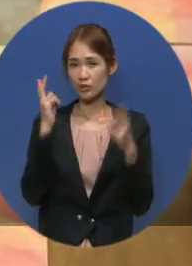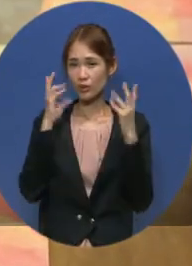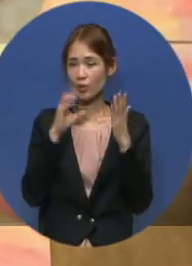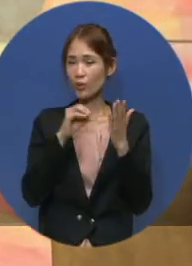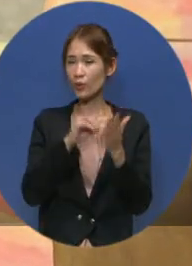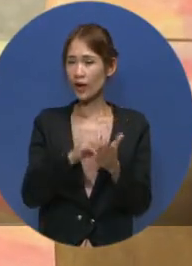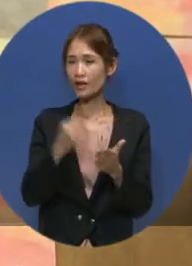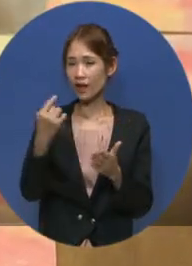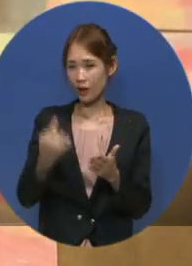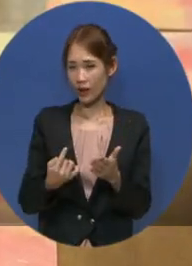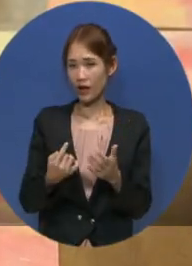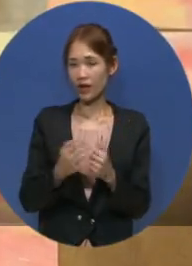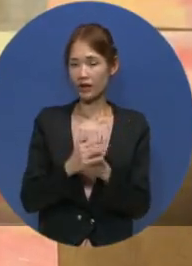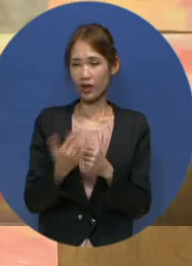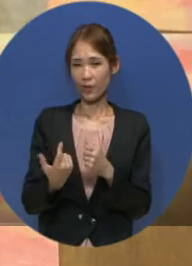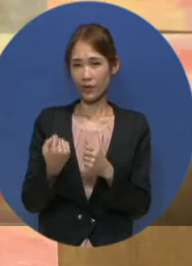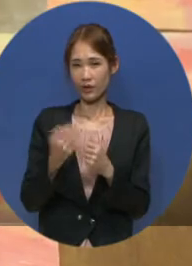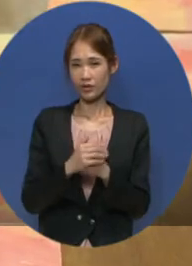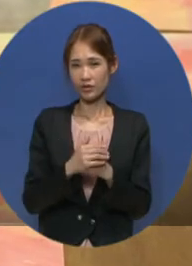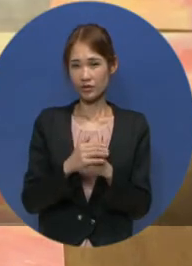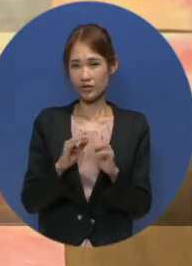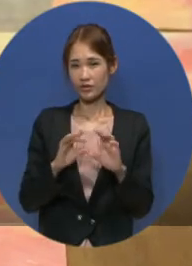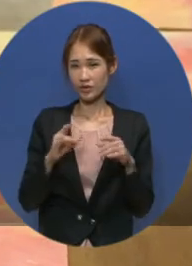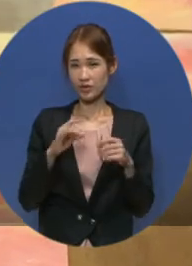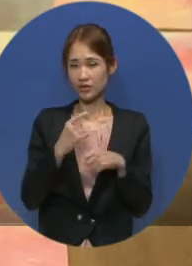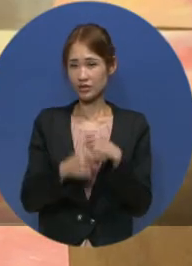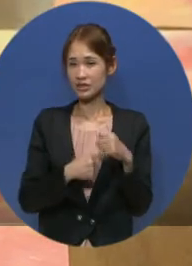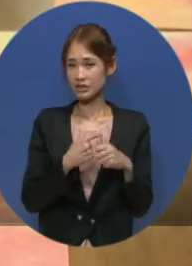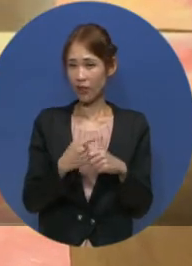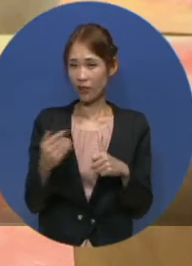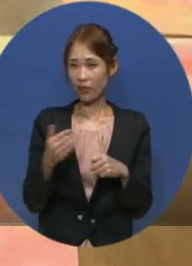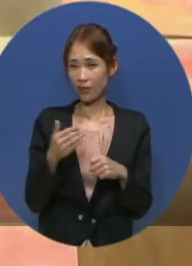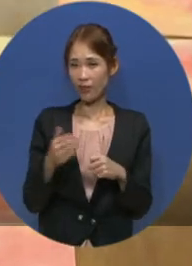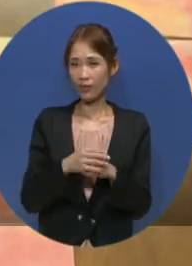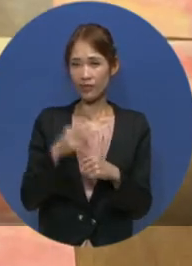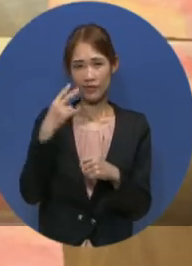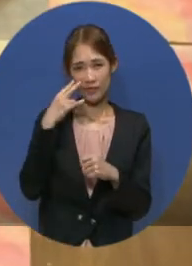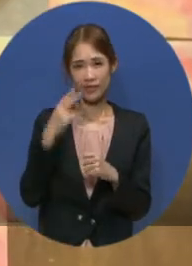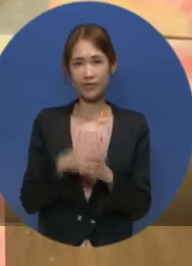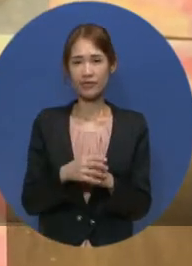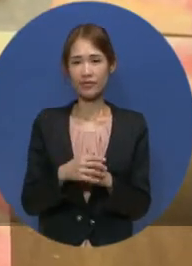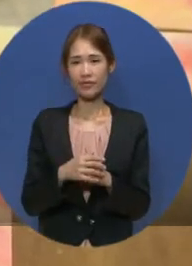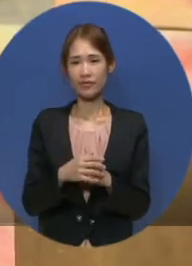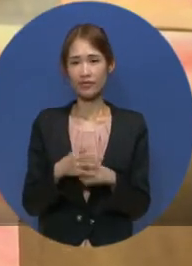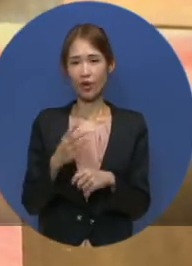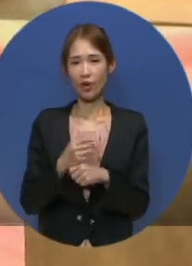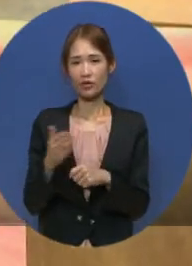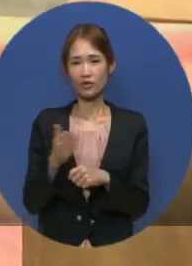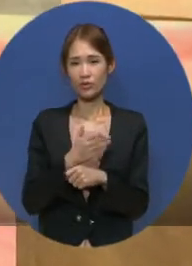여기 오자마자. 그럼 종이 접는 것도 한 1년 정도 됐네요? 네. 그럼 언제부터 이렇게 잘 접게